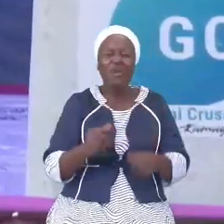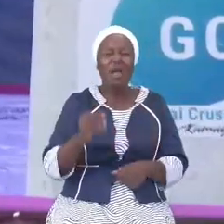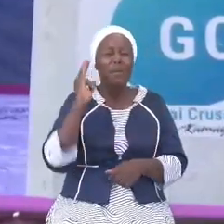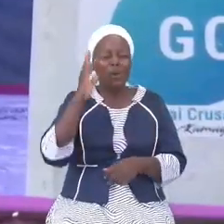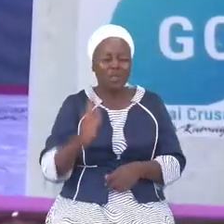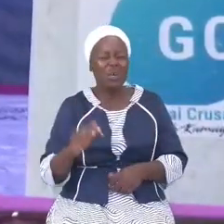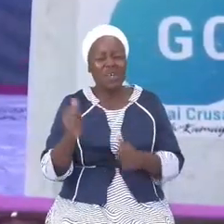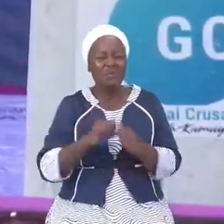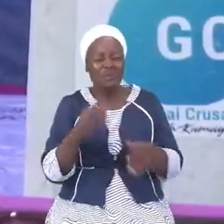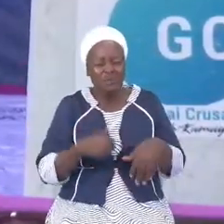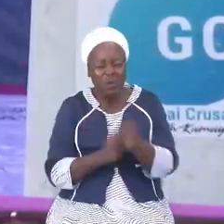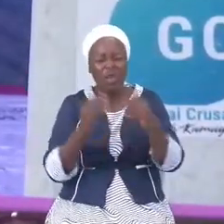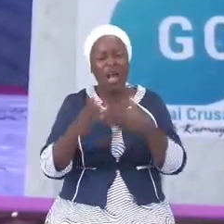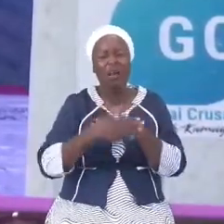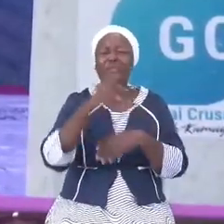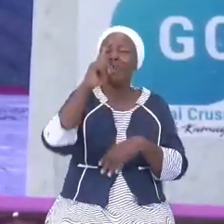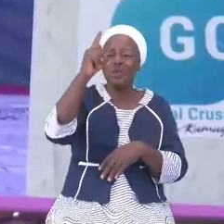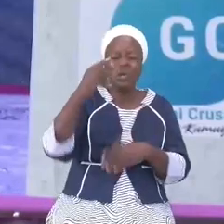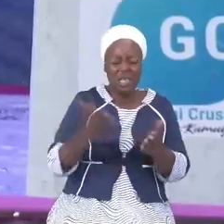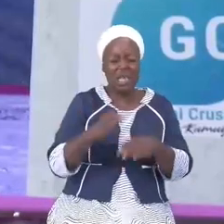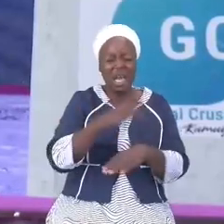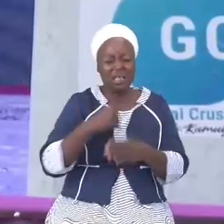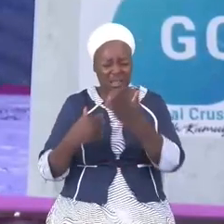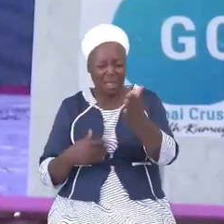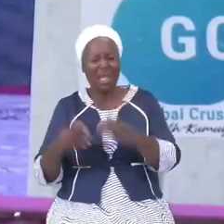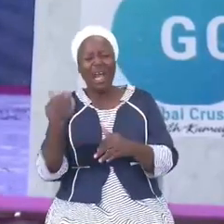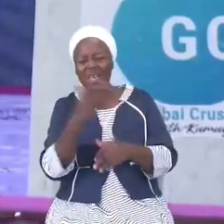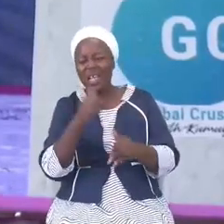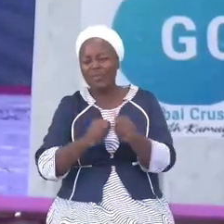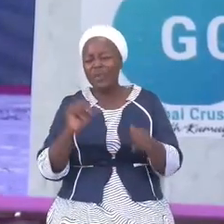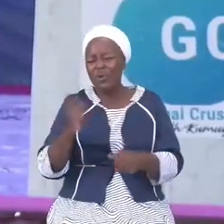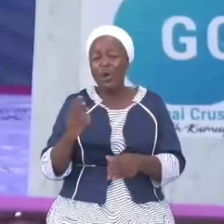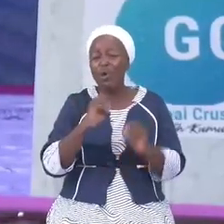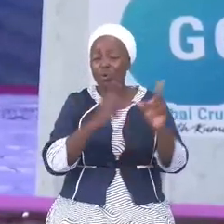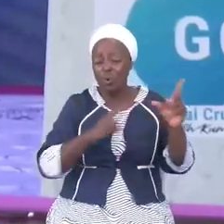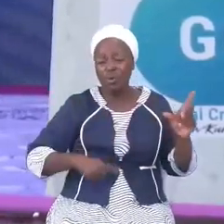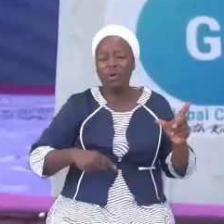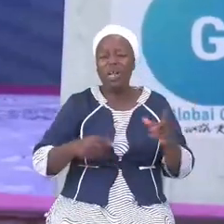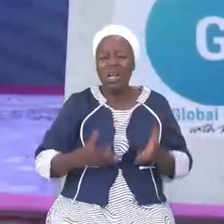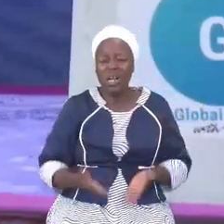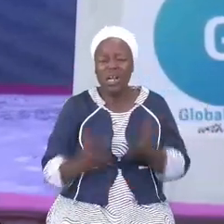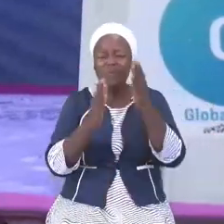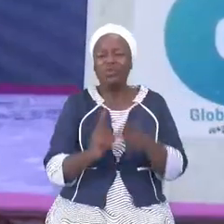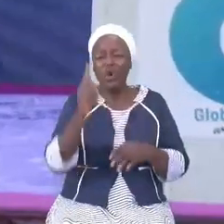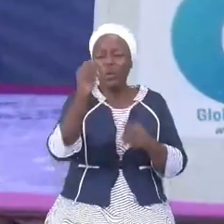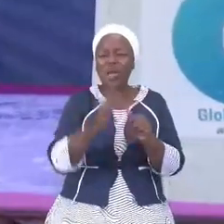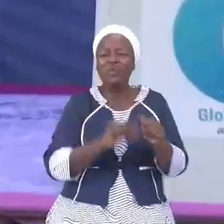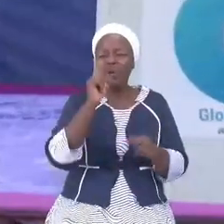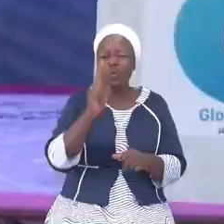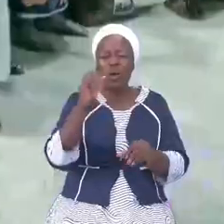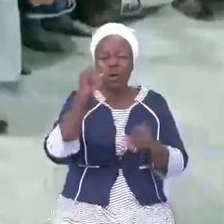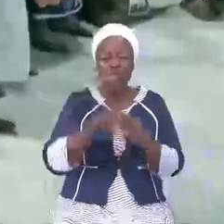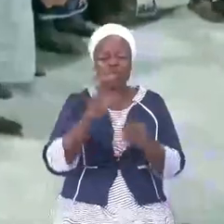suit ici, là-bas et en tout lieu, Seigneur, élève chacun au nom de